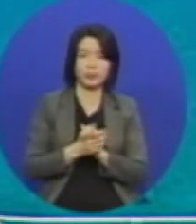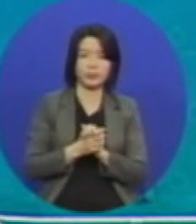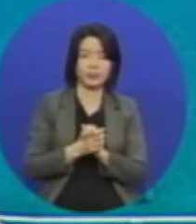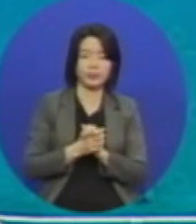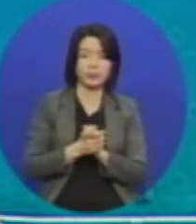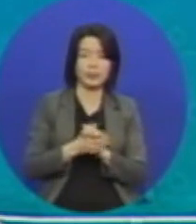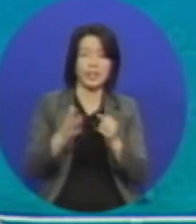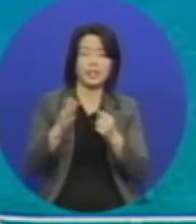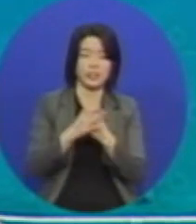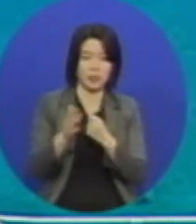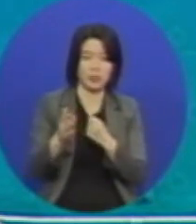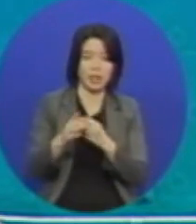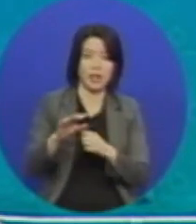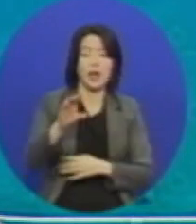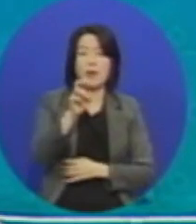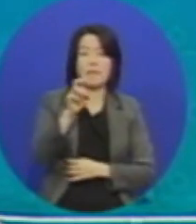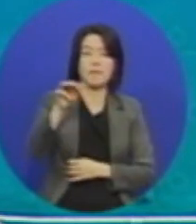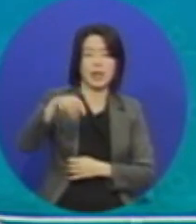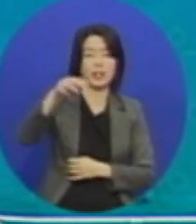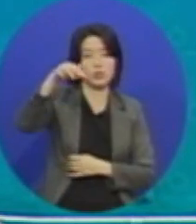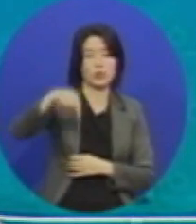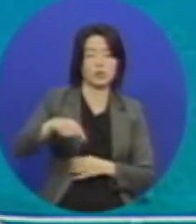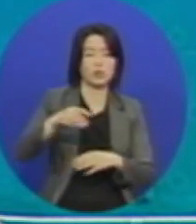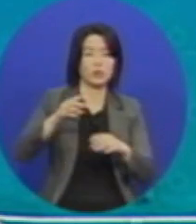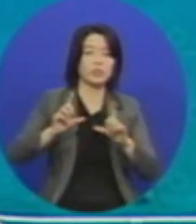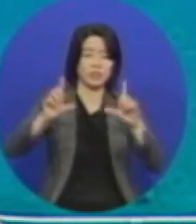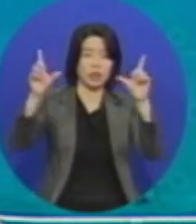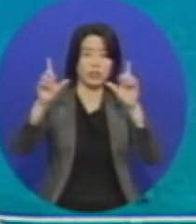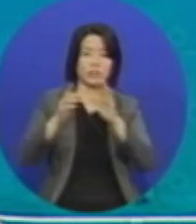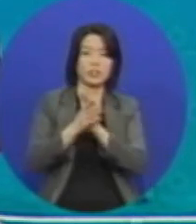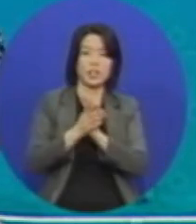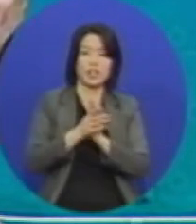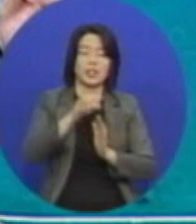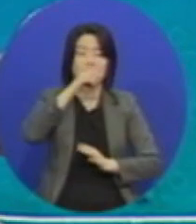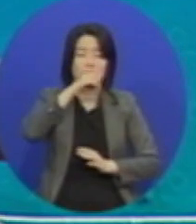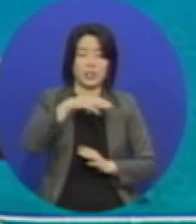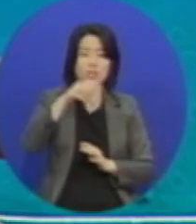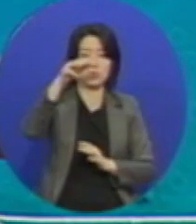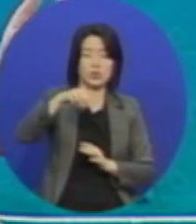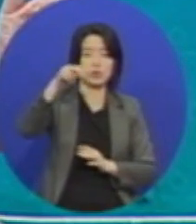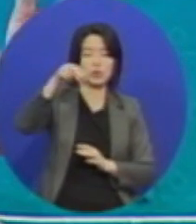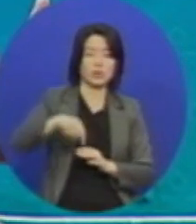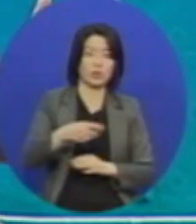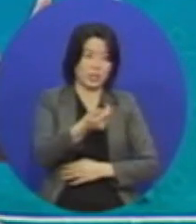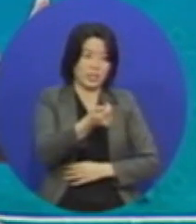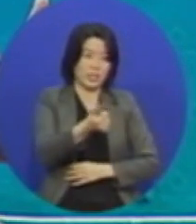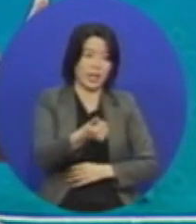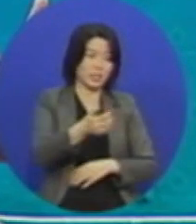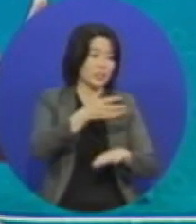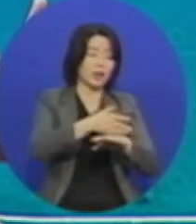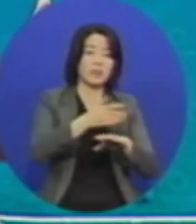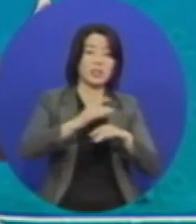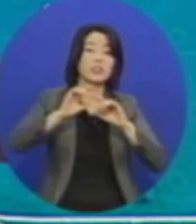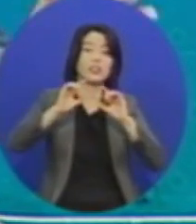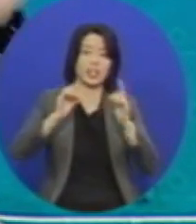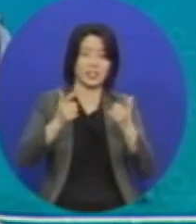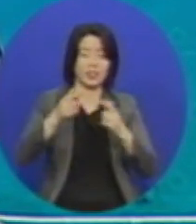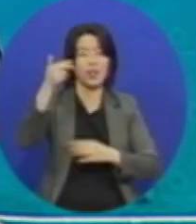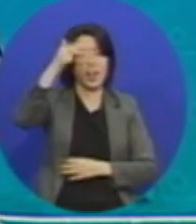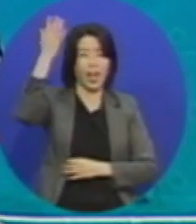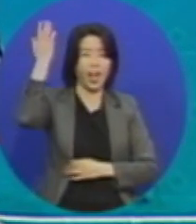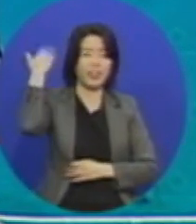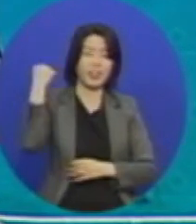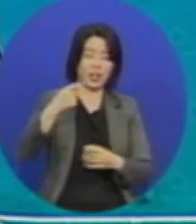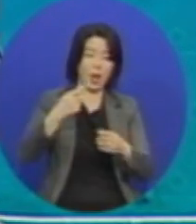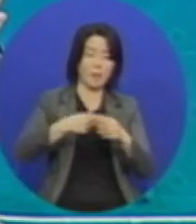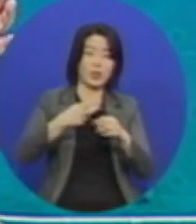그러므로 배치 절은 단순히 추수감사절 보다 작은 그저 감사절 옛날에 볼이